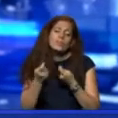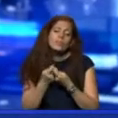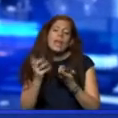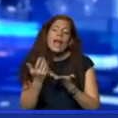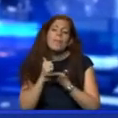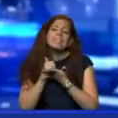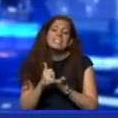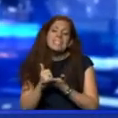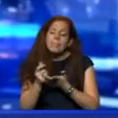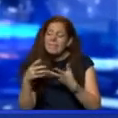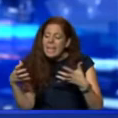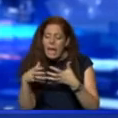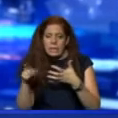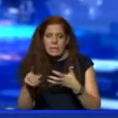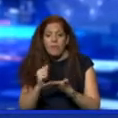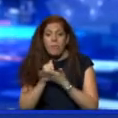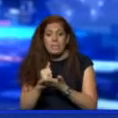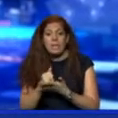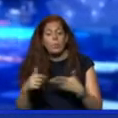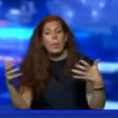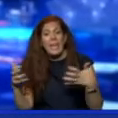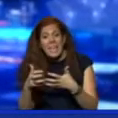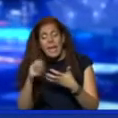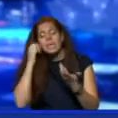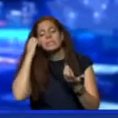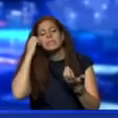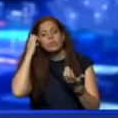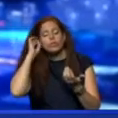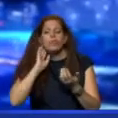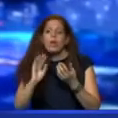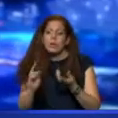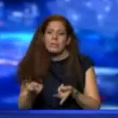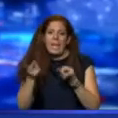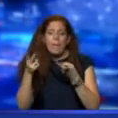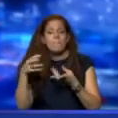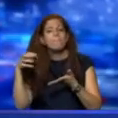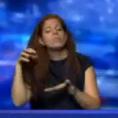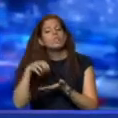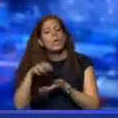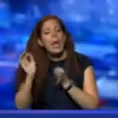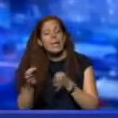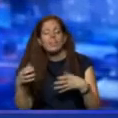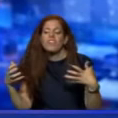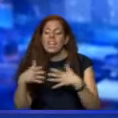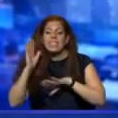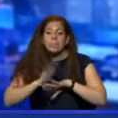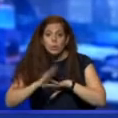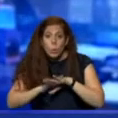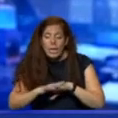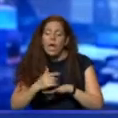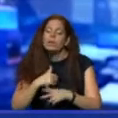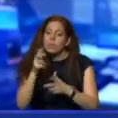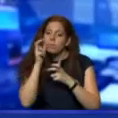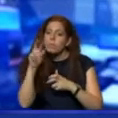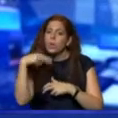איך מציגים את הכנס הזה. ואם מציגים אותו ככנס שהתקיים בלשכת עורכי הדין וככנס מקצועי, אז אני